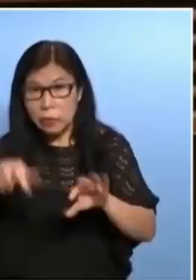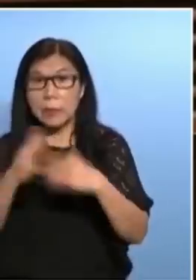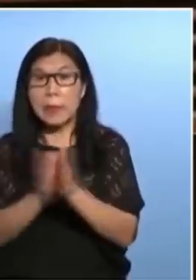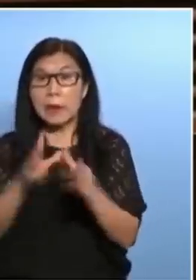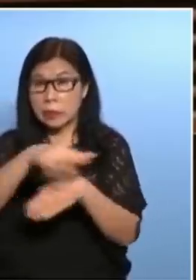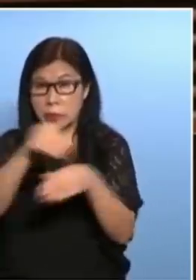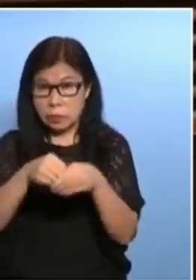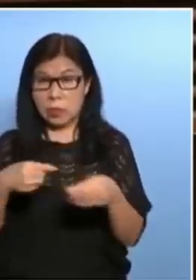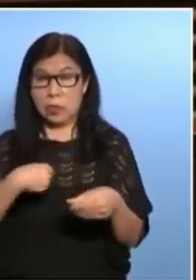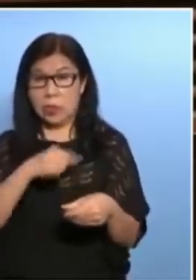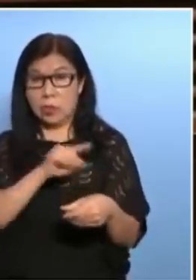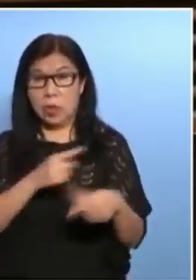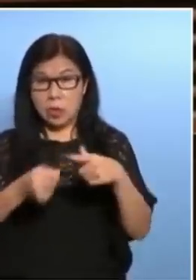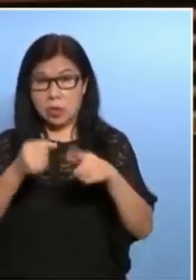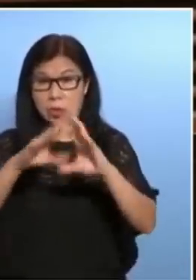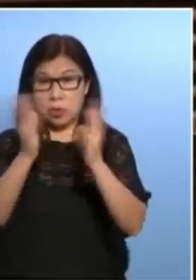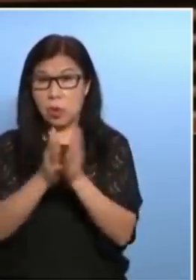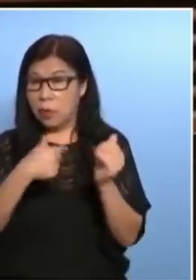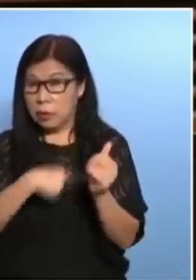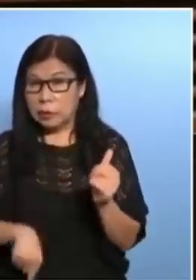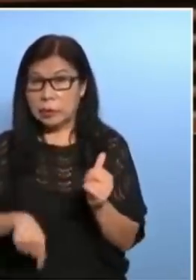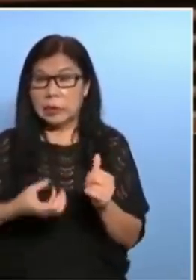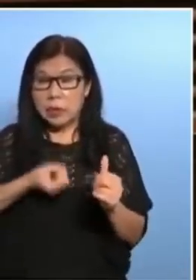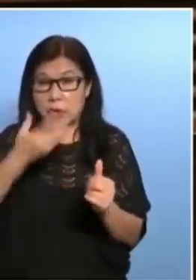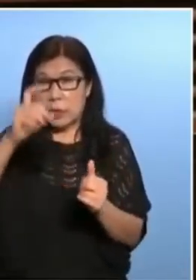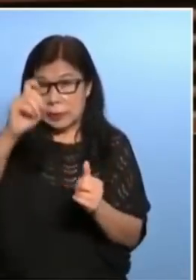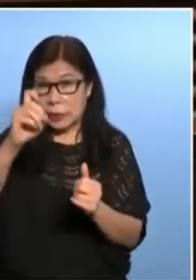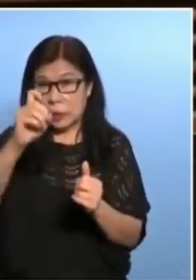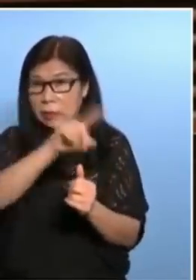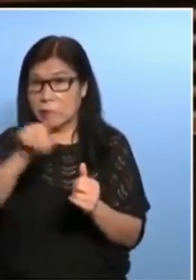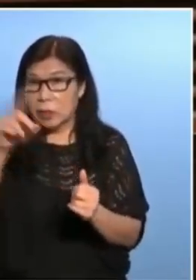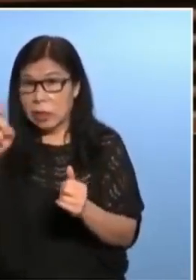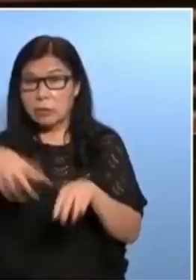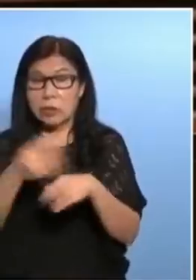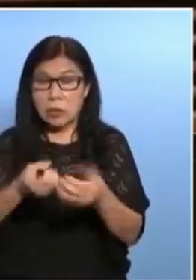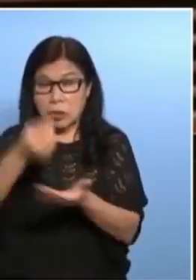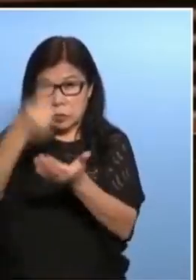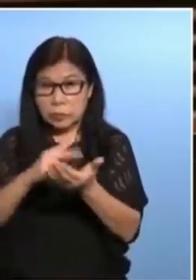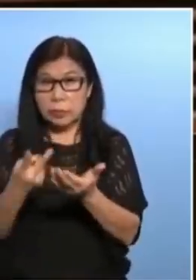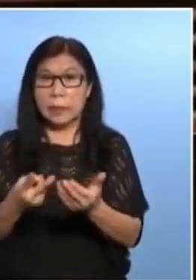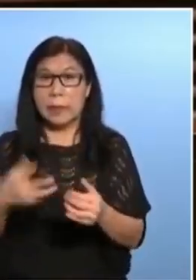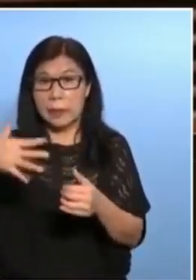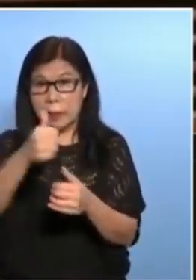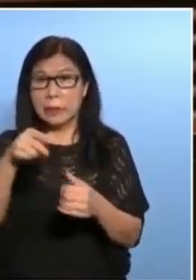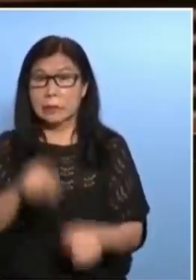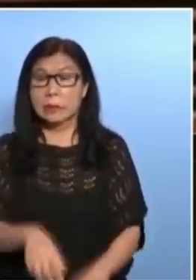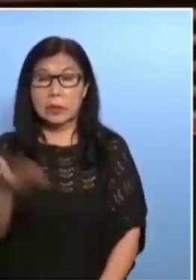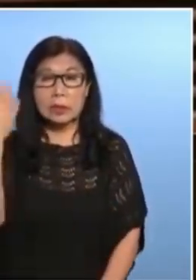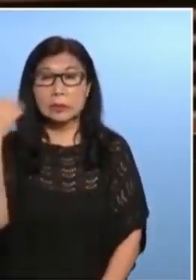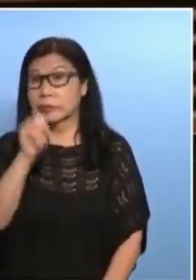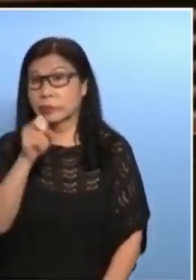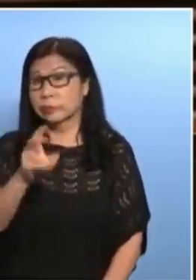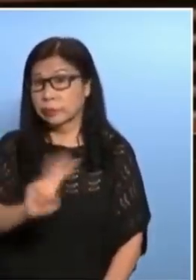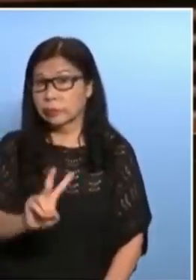拒絕批准包括我在內由公民黨議員提出的九條修正案。當然主席你一如既